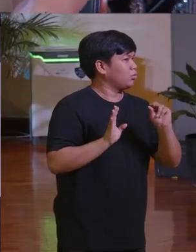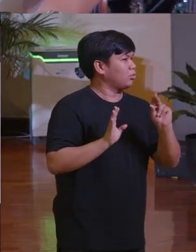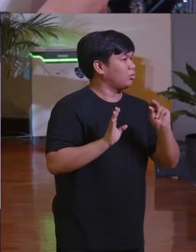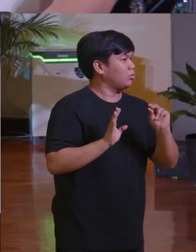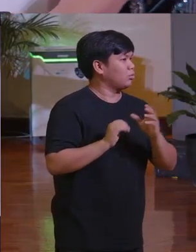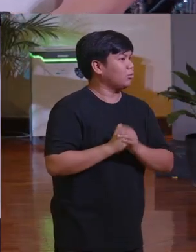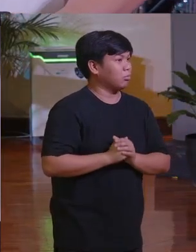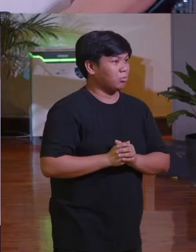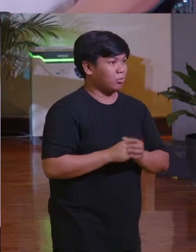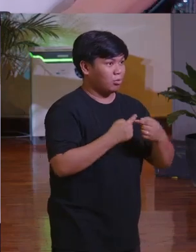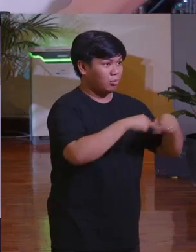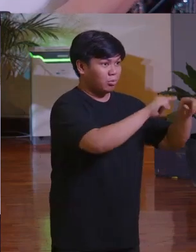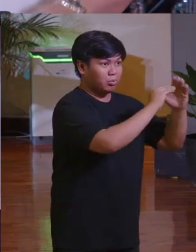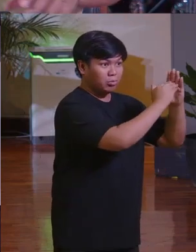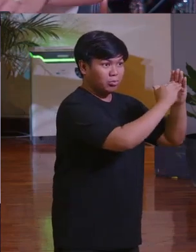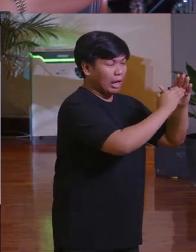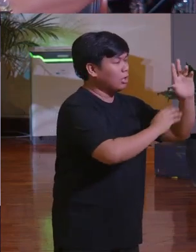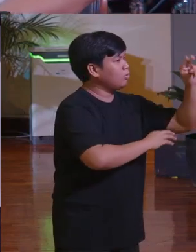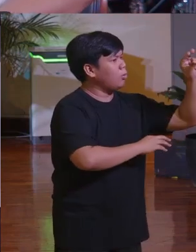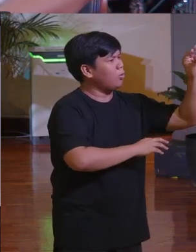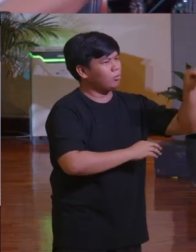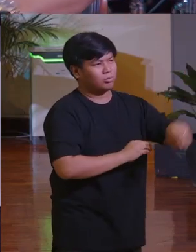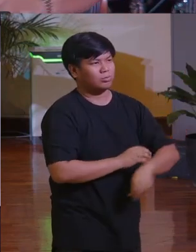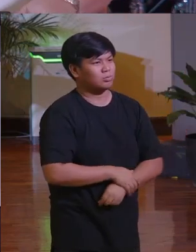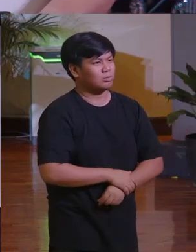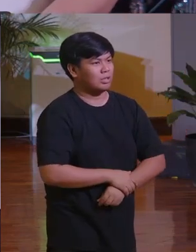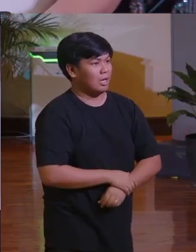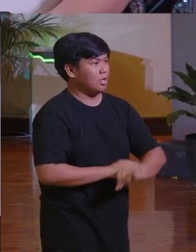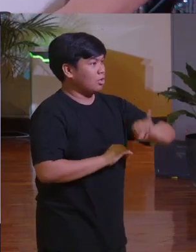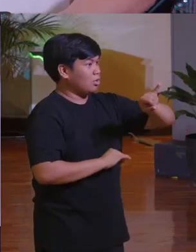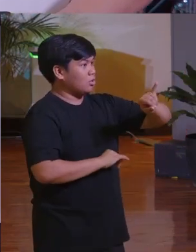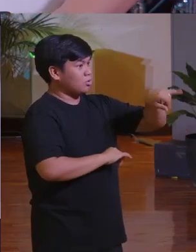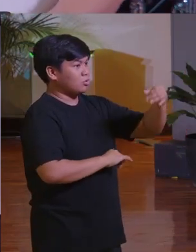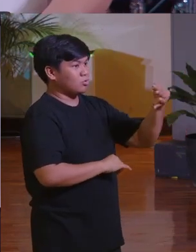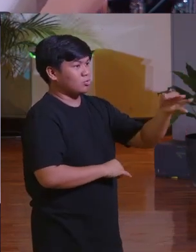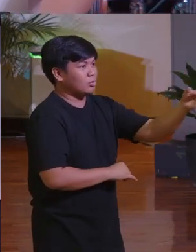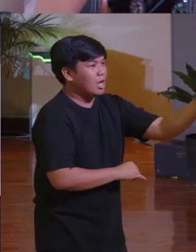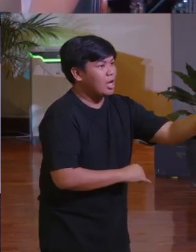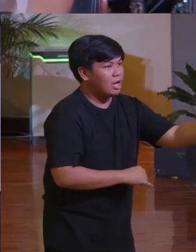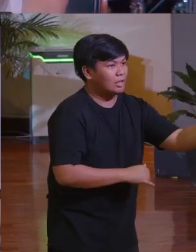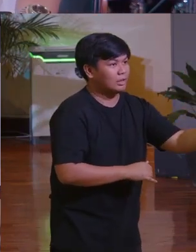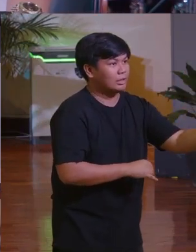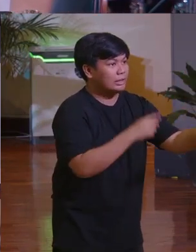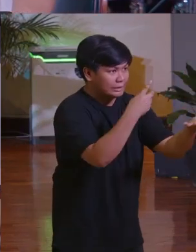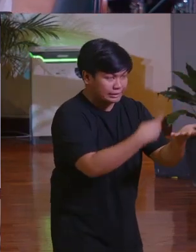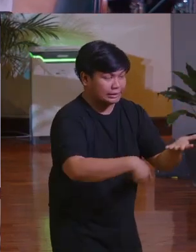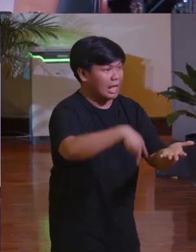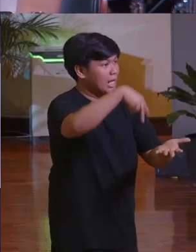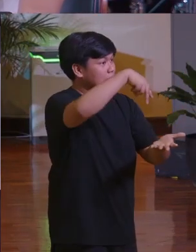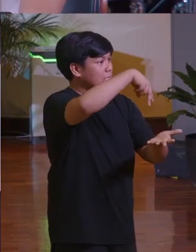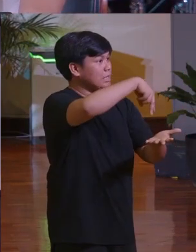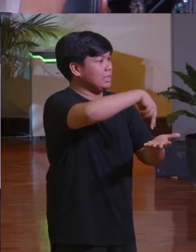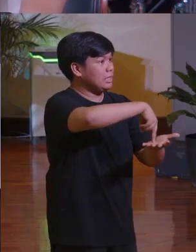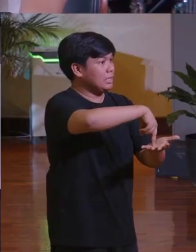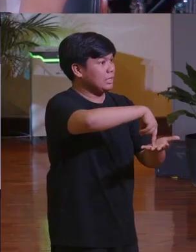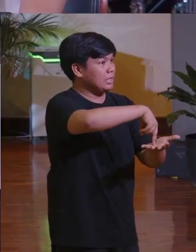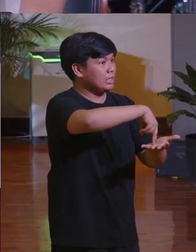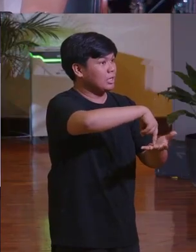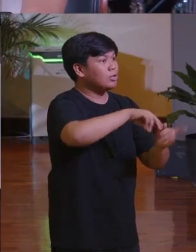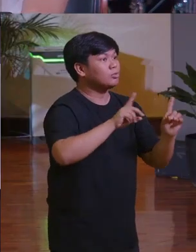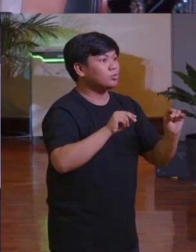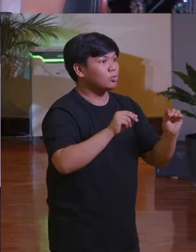Hindi siya nagpunta sa Nineveh. But Jonah rose to